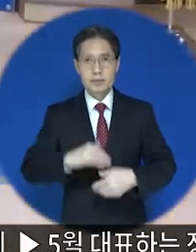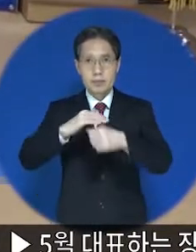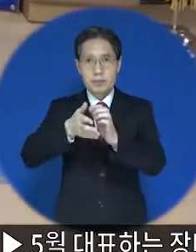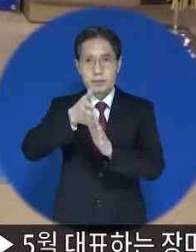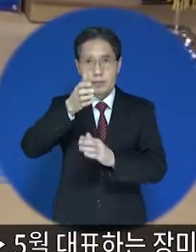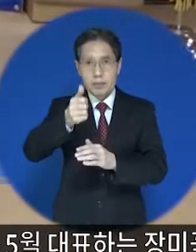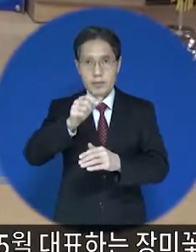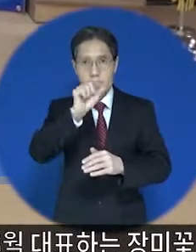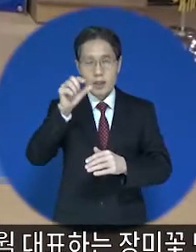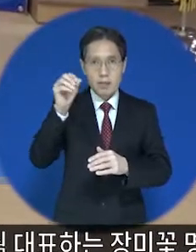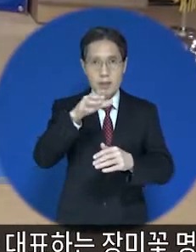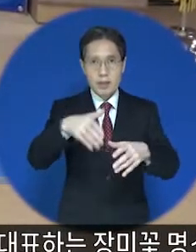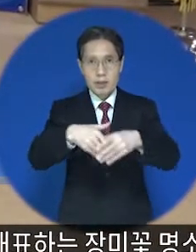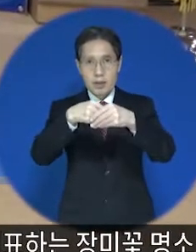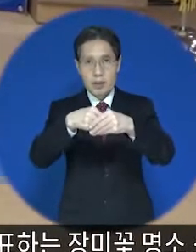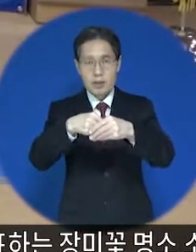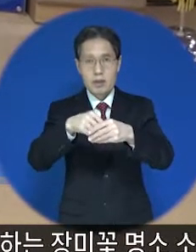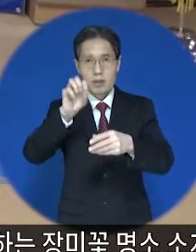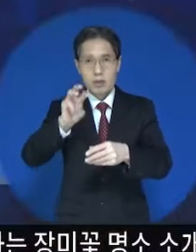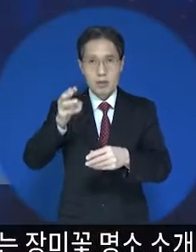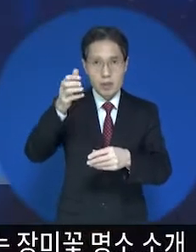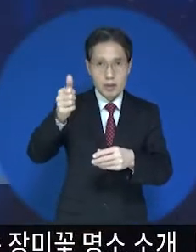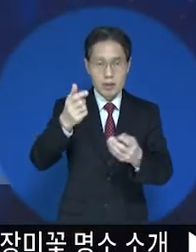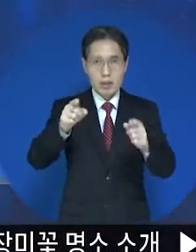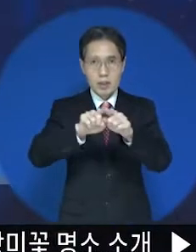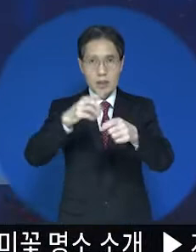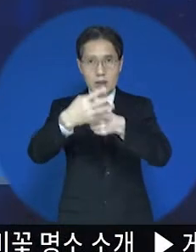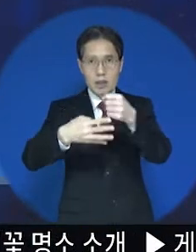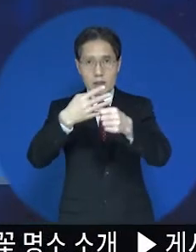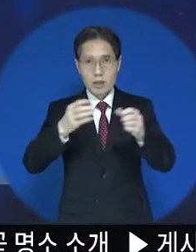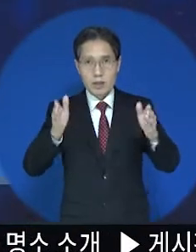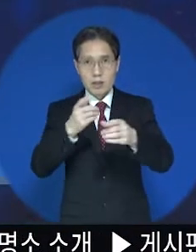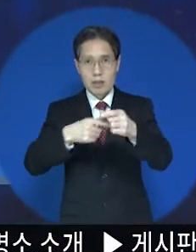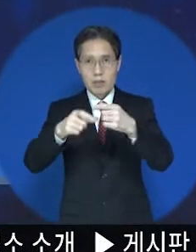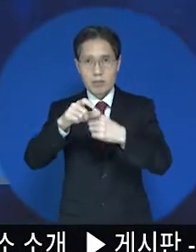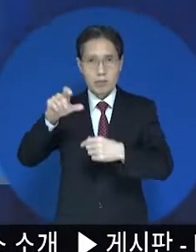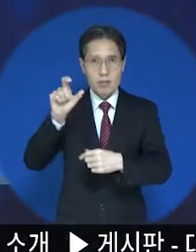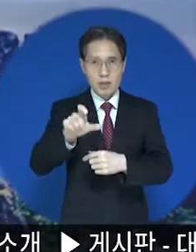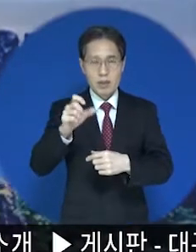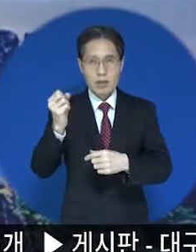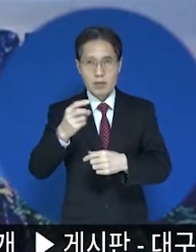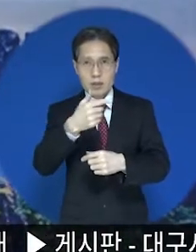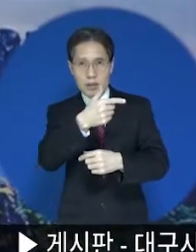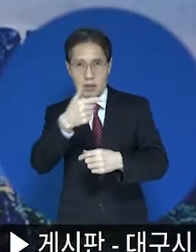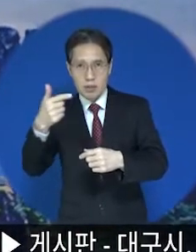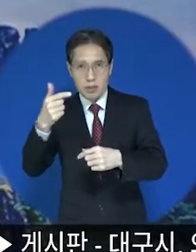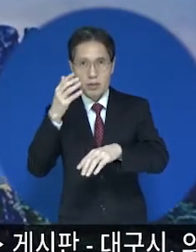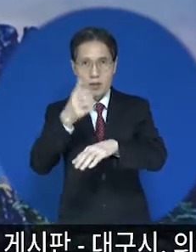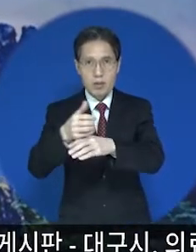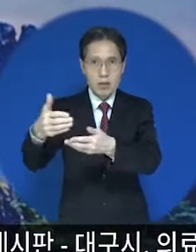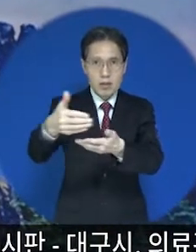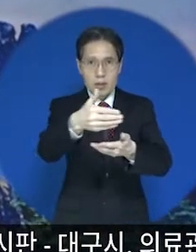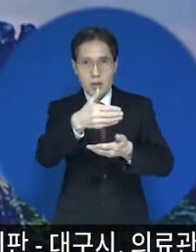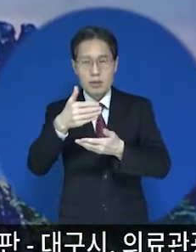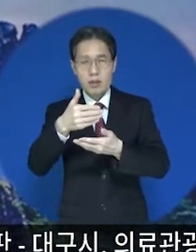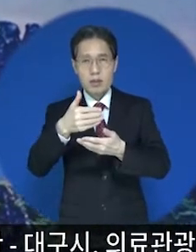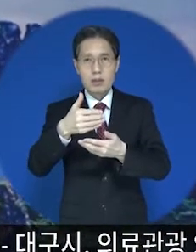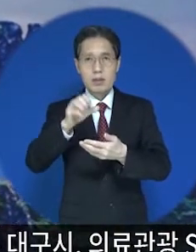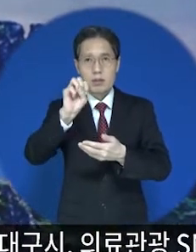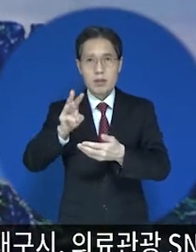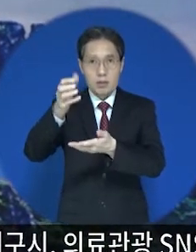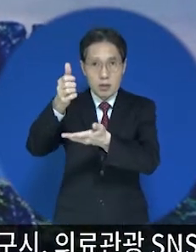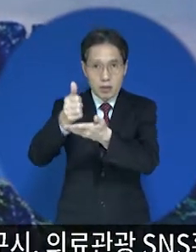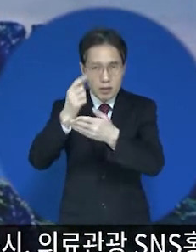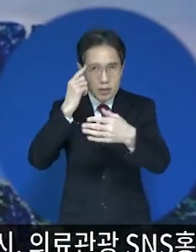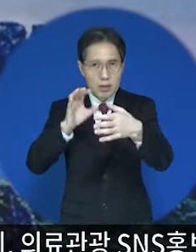권영대 시장은 달빛 동맹이 이용섭 시장과 함께 한 4년 동안 더욱 단단해져 얻고 큰 성과도 이뤄냈다 며 이용섭